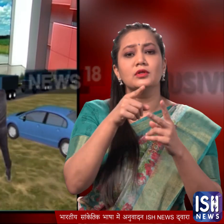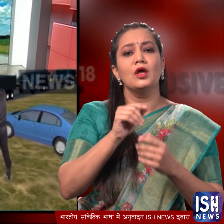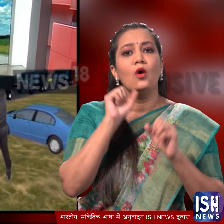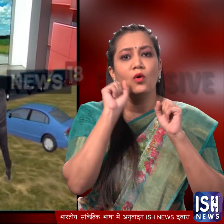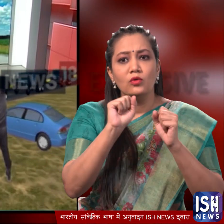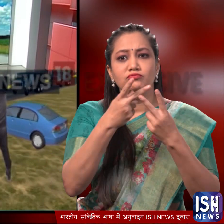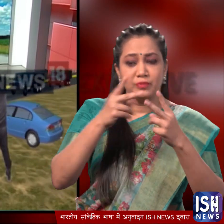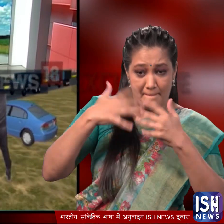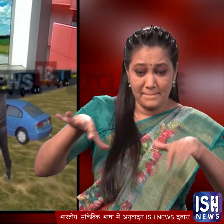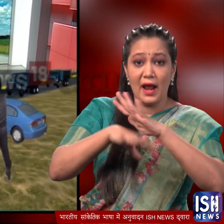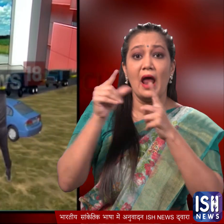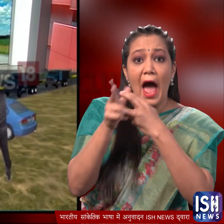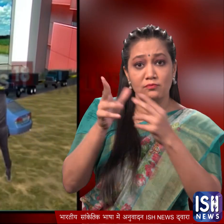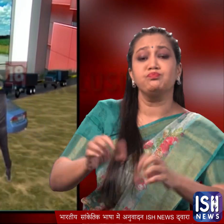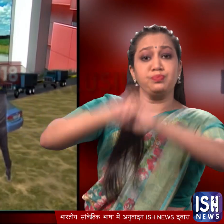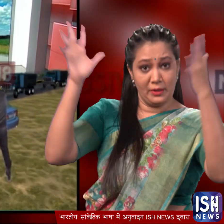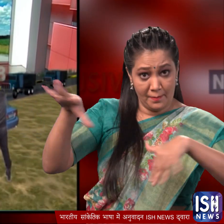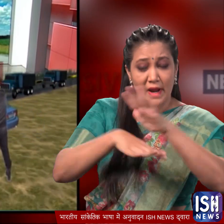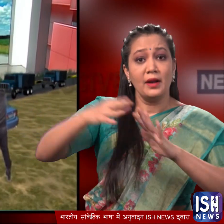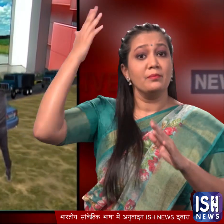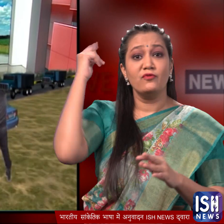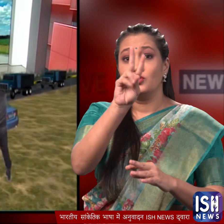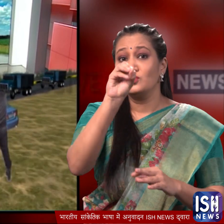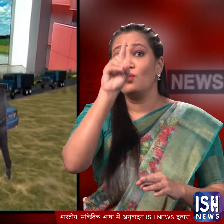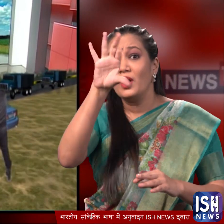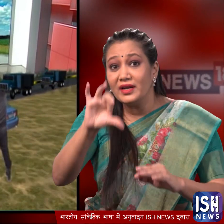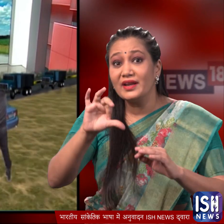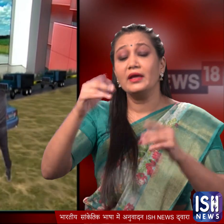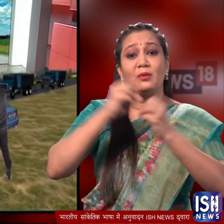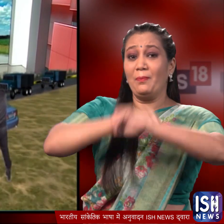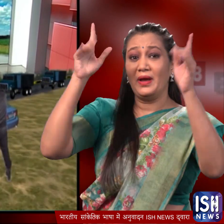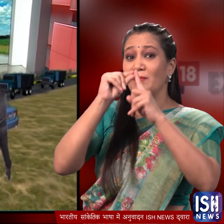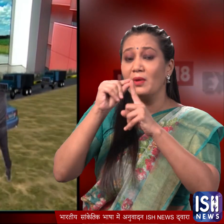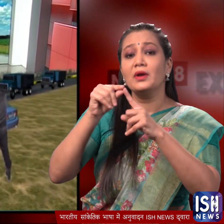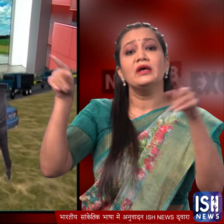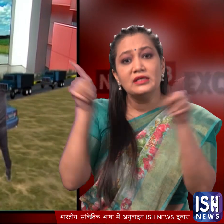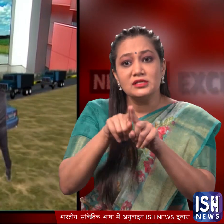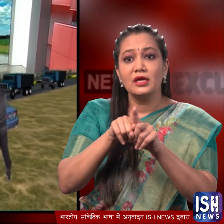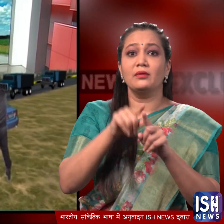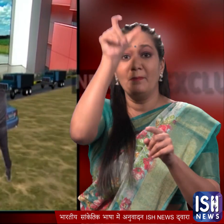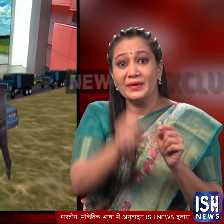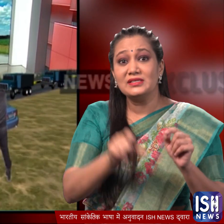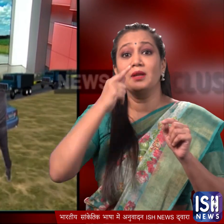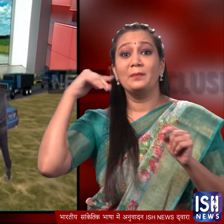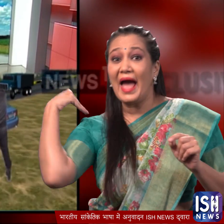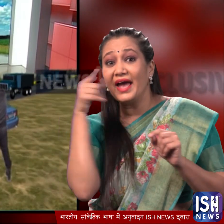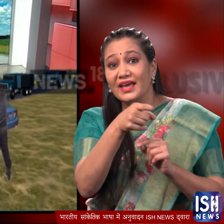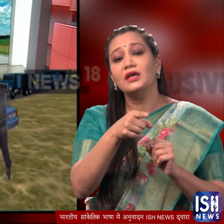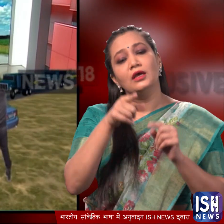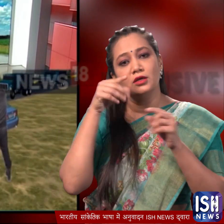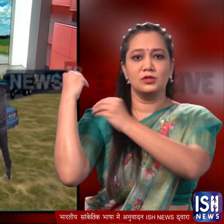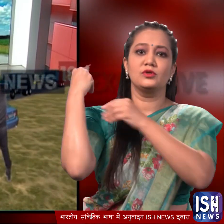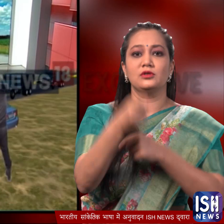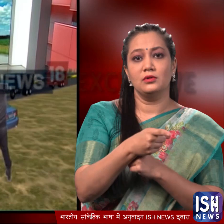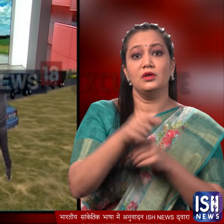जैश-ए-मोहम्मद की सुरक्षा बल पर हमले की साजिश है, जो 2019 के पुलवामा हमले के आत्मघाती हमलावर आदिल अहमद डार के भाई ने